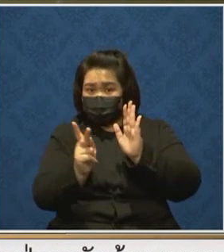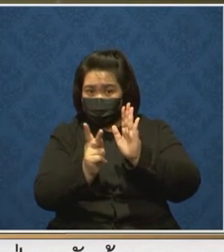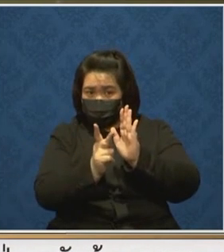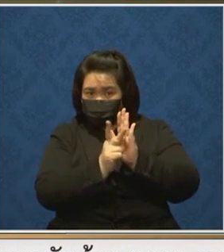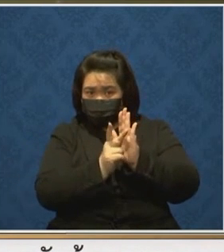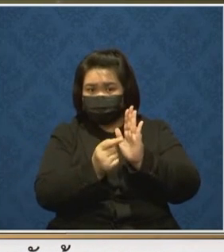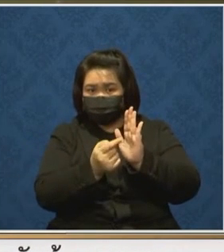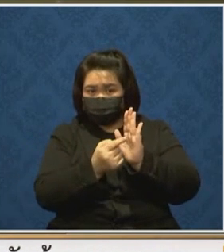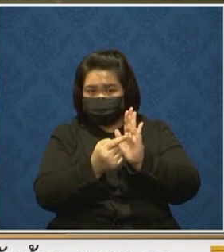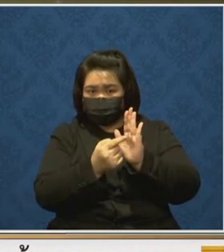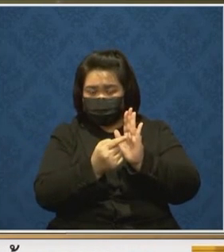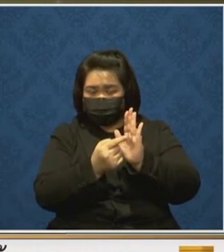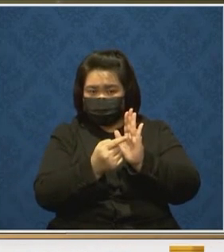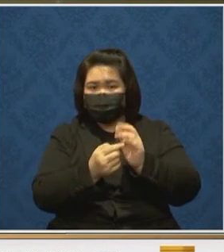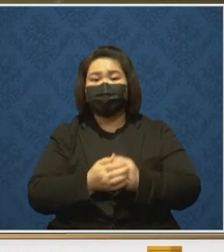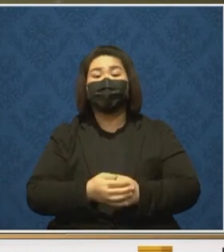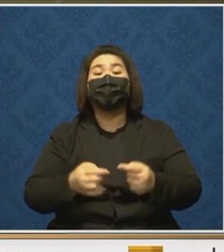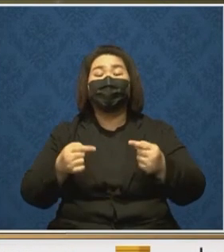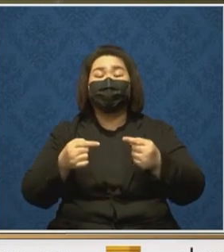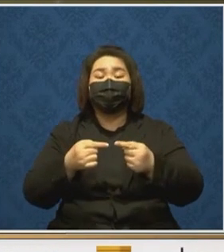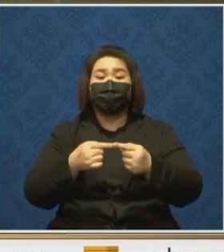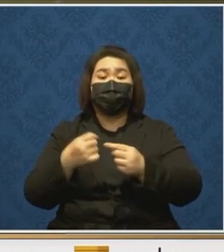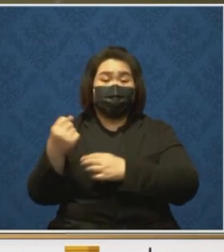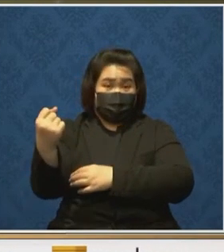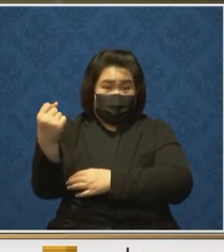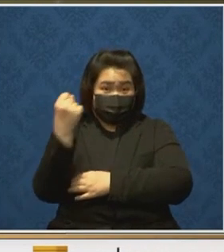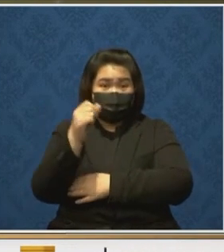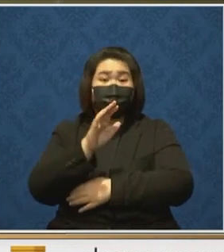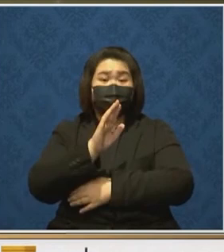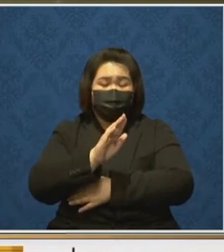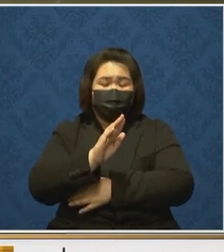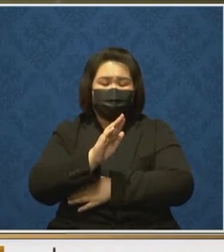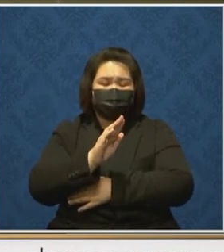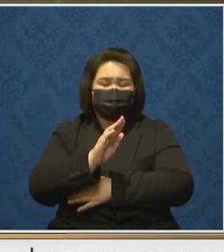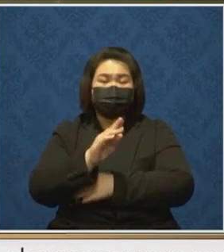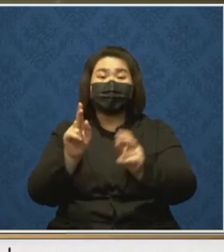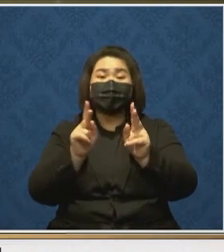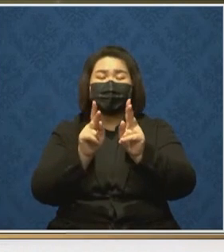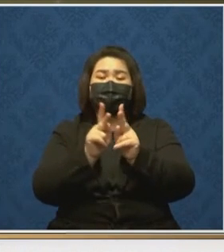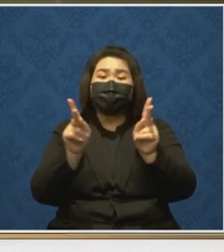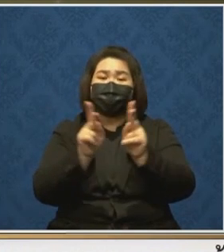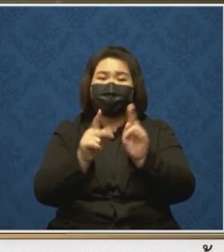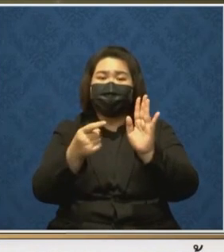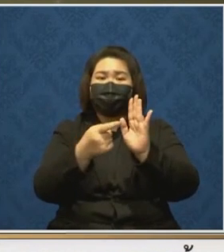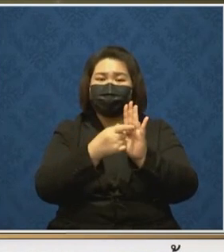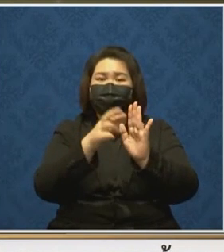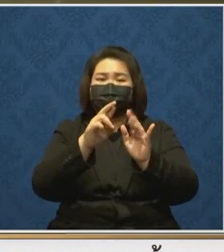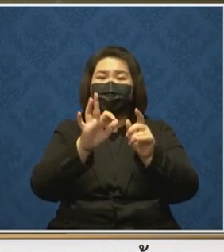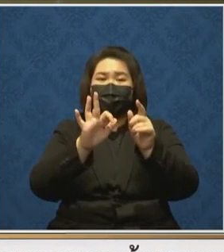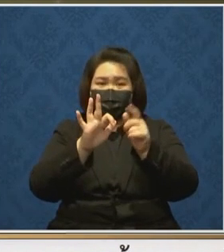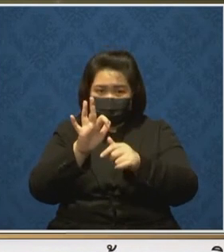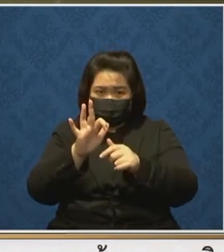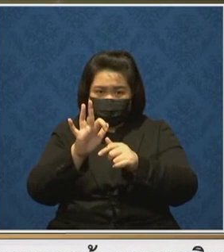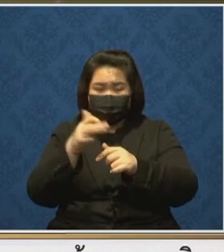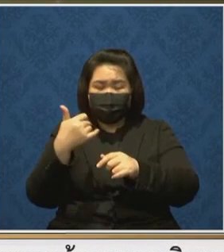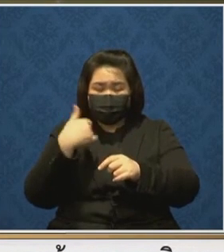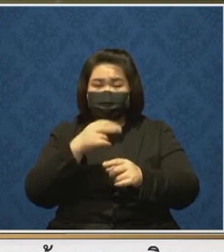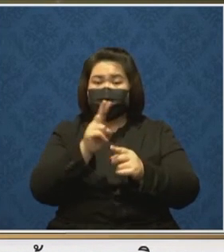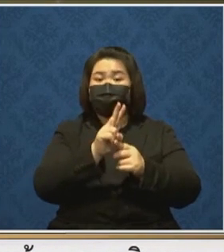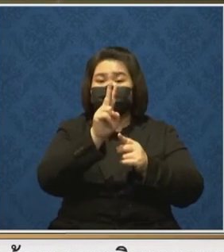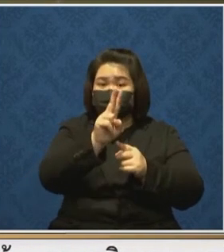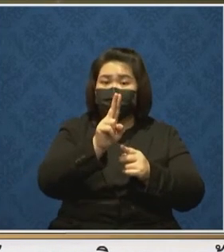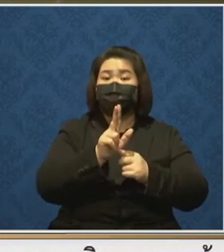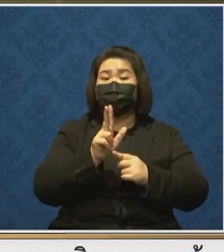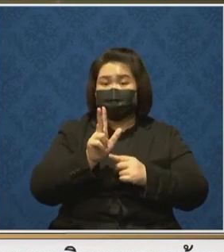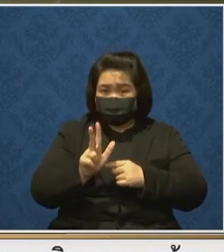นาจของคณะกรรมการ นโยบายบรษาจัการแก ฮัชาิตามคำสั่งที่ 72 ทั 2,159 ข้.2 และข้.3